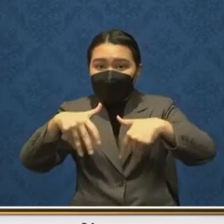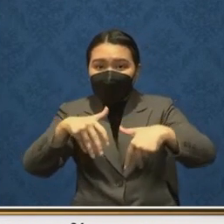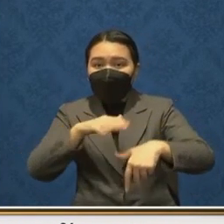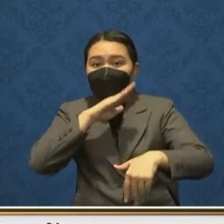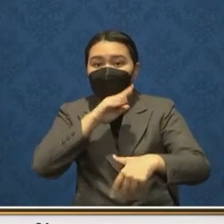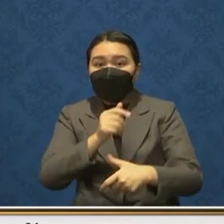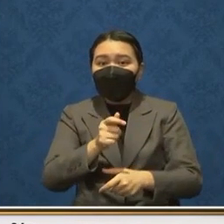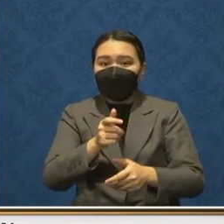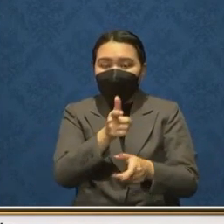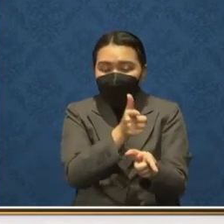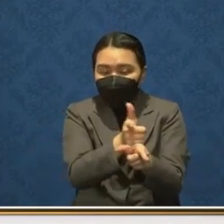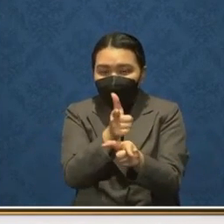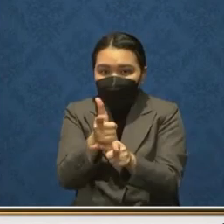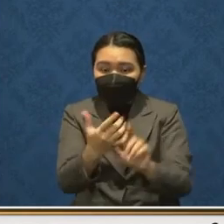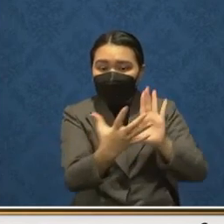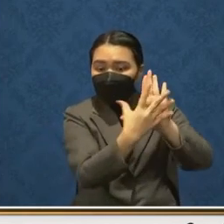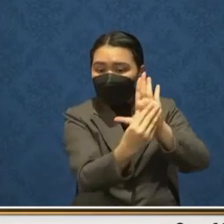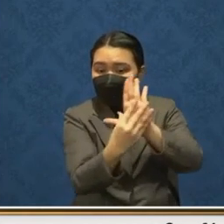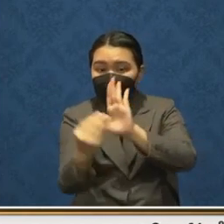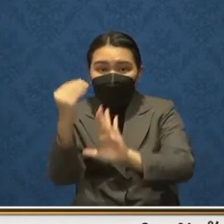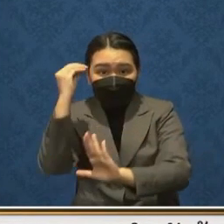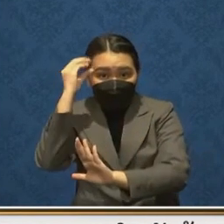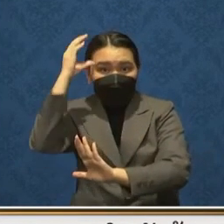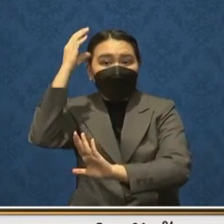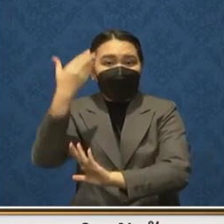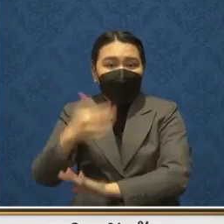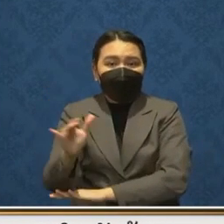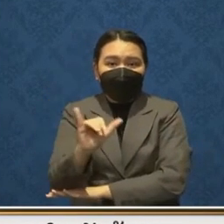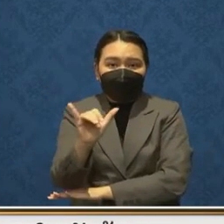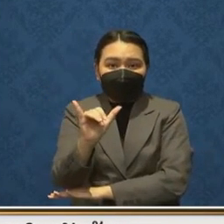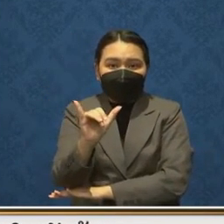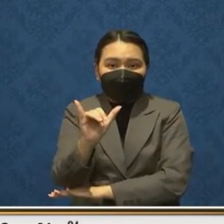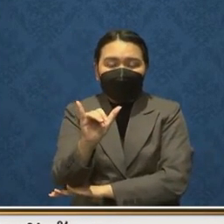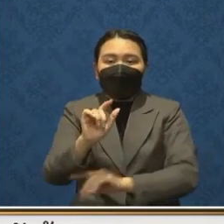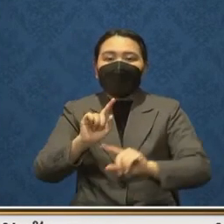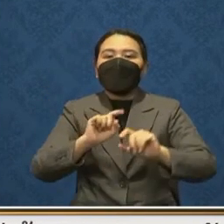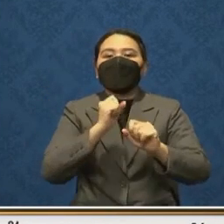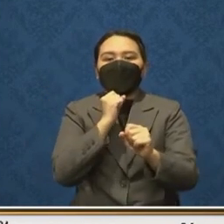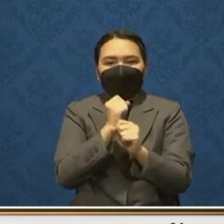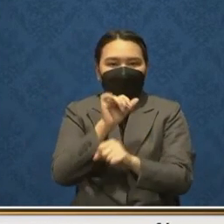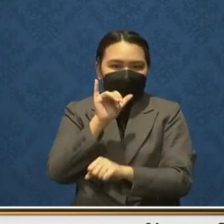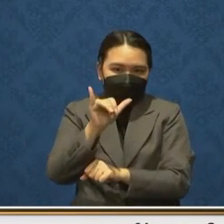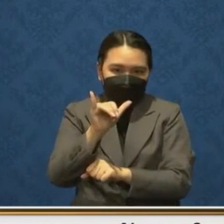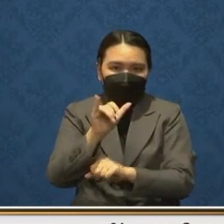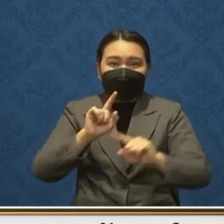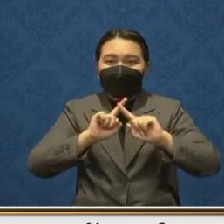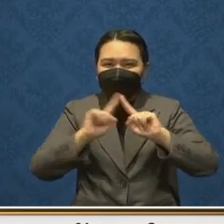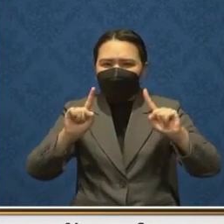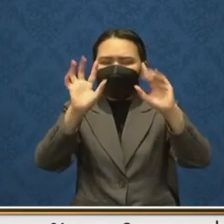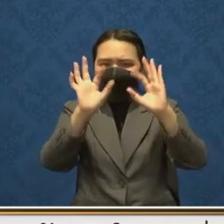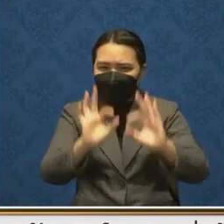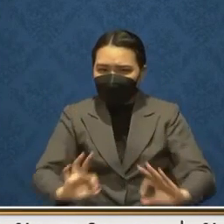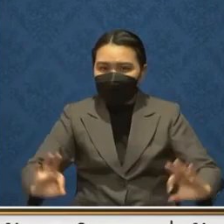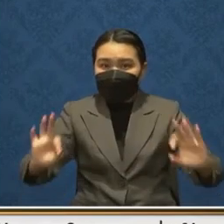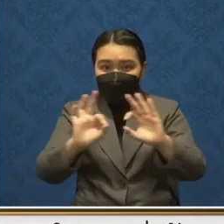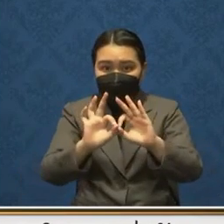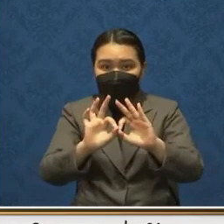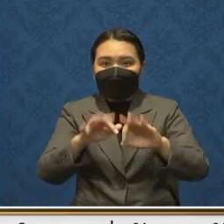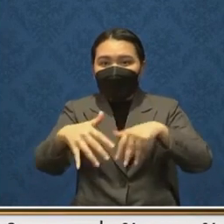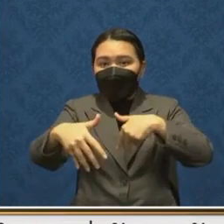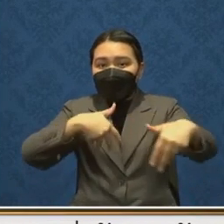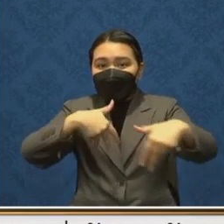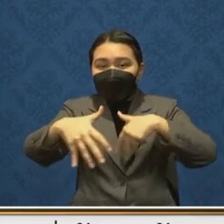เรì้งหมูหอยังท่านไมทำครับแต่สิงที่ยิงใหญ่ที่สุดพี่นองฟังนะครับ ประชาชนได้ฟัง